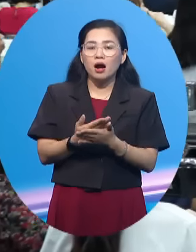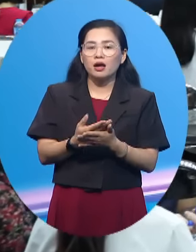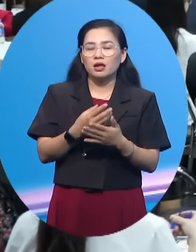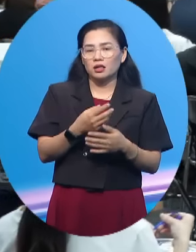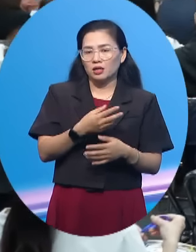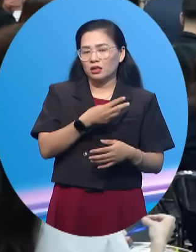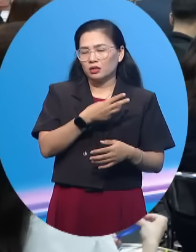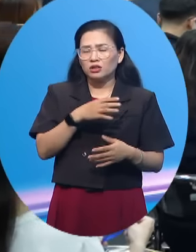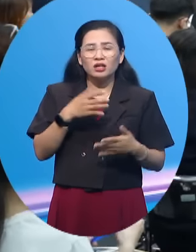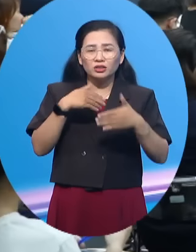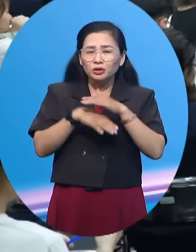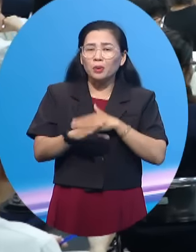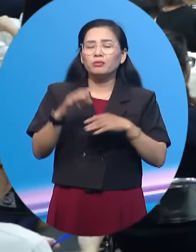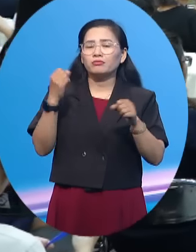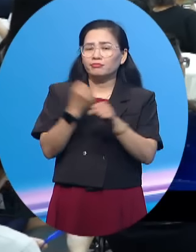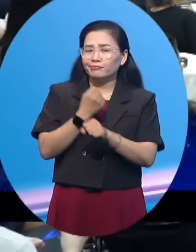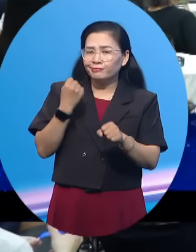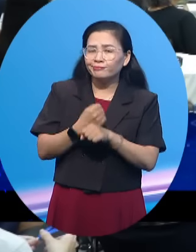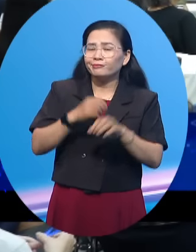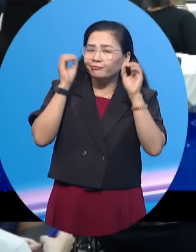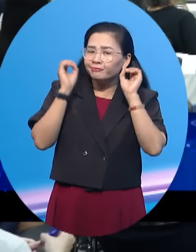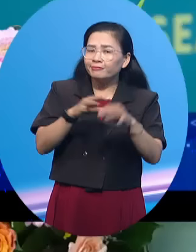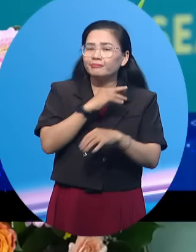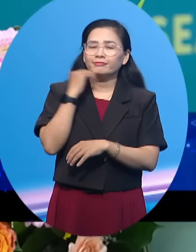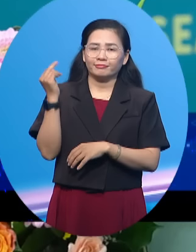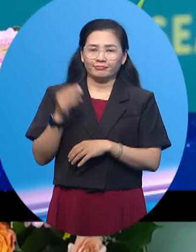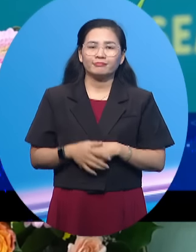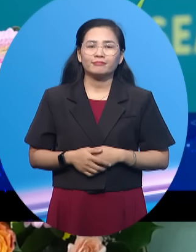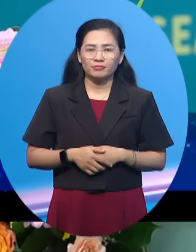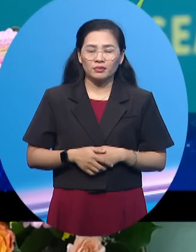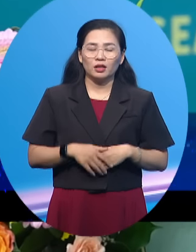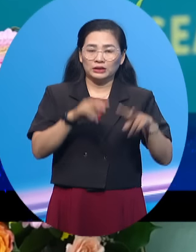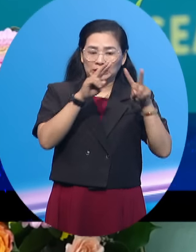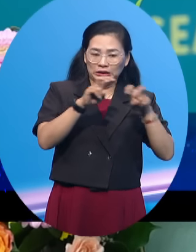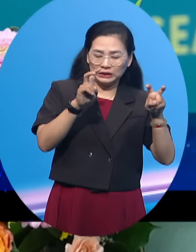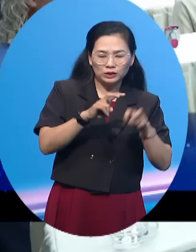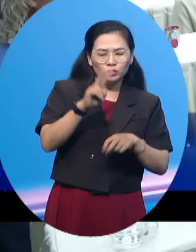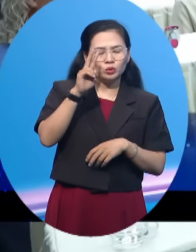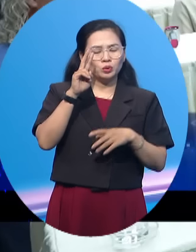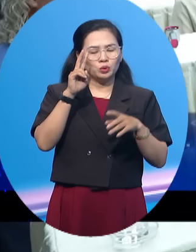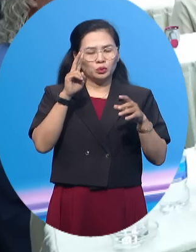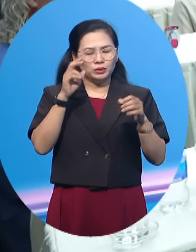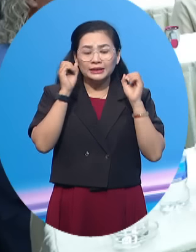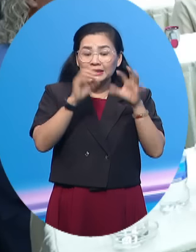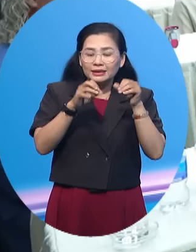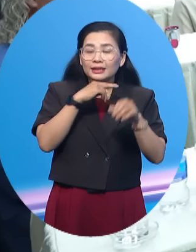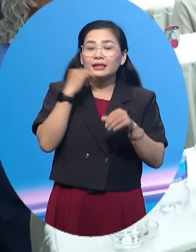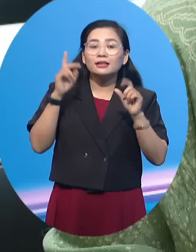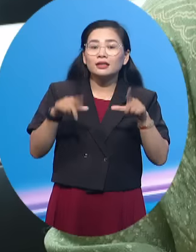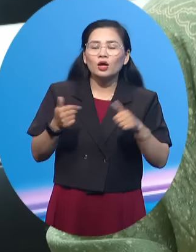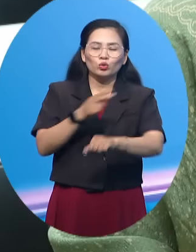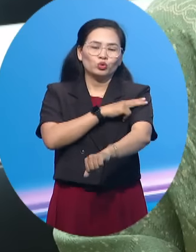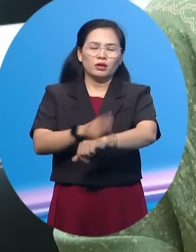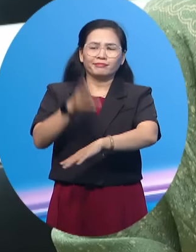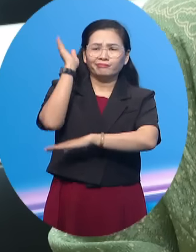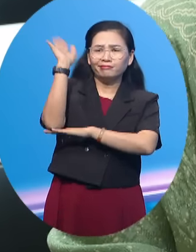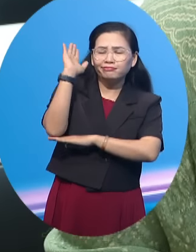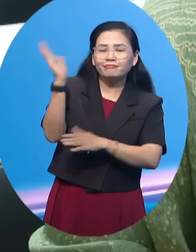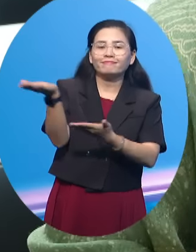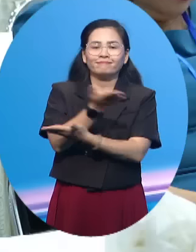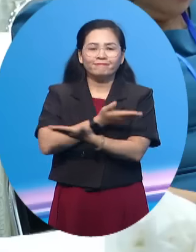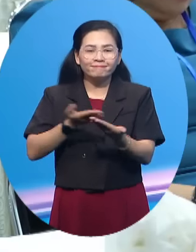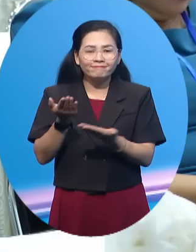Sự bùng nổ công nghệ thông tin đã và đang thúc đẩy những đổi mới trong nghiên cứu và giảng dạy tiếng Anh. Do đó, những ý kiến chuyên gia chia sẻ, thảo luận và